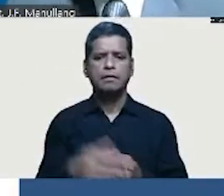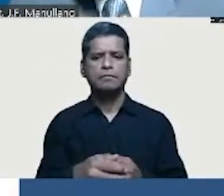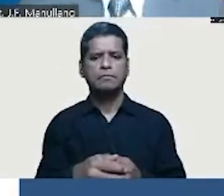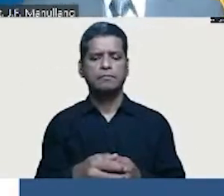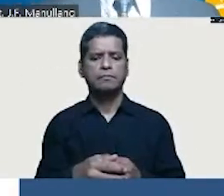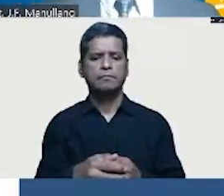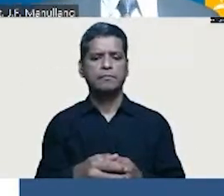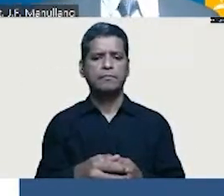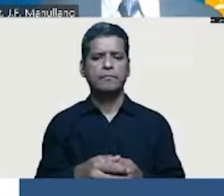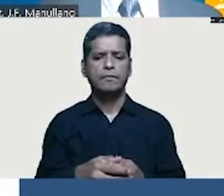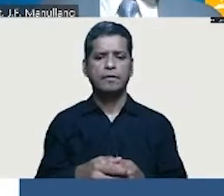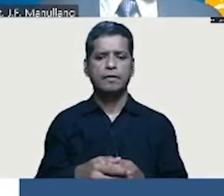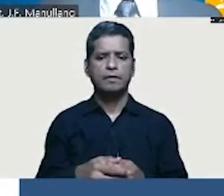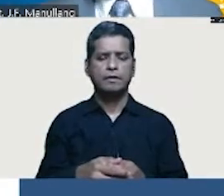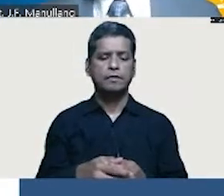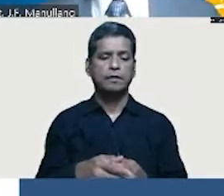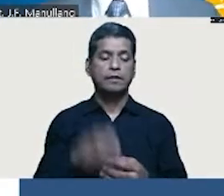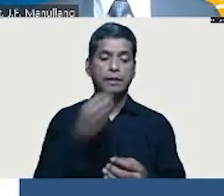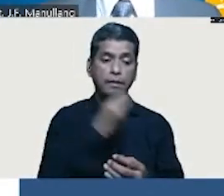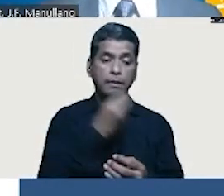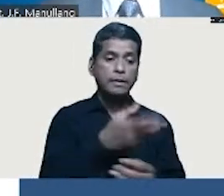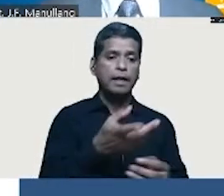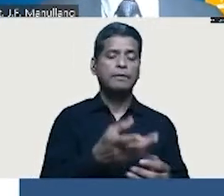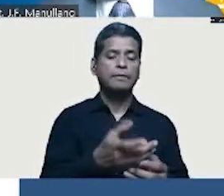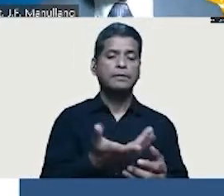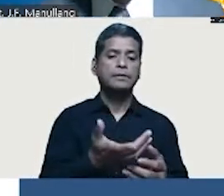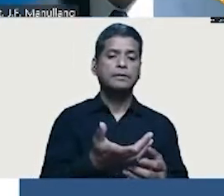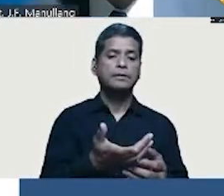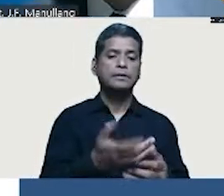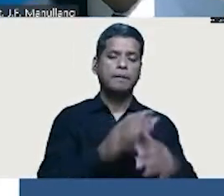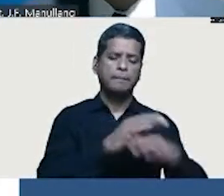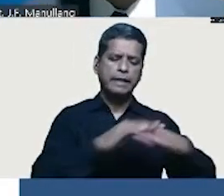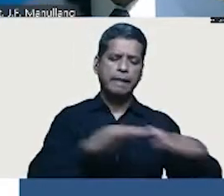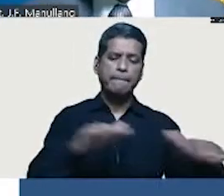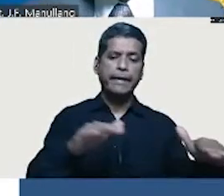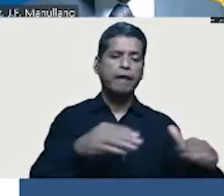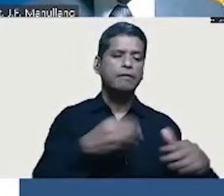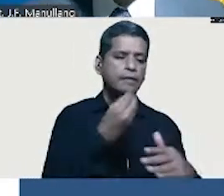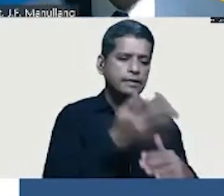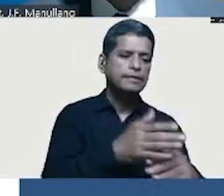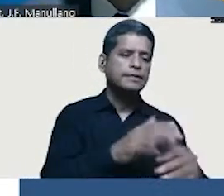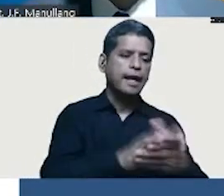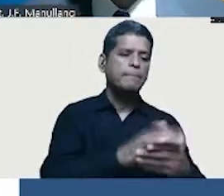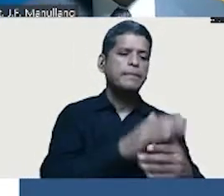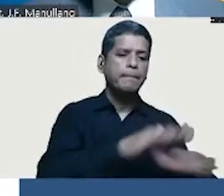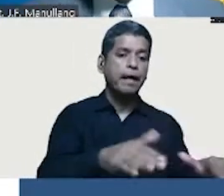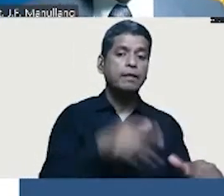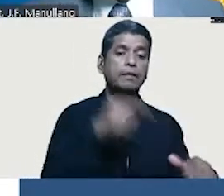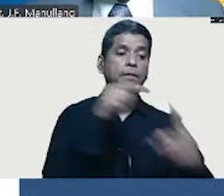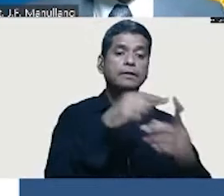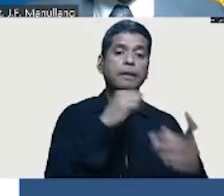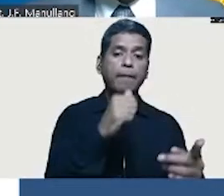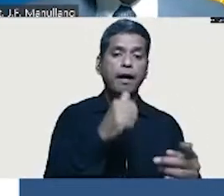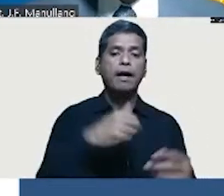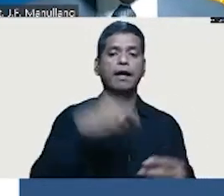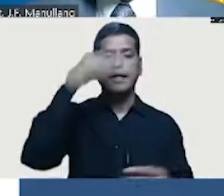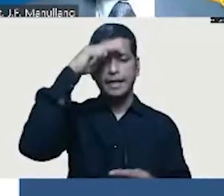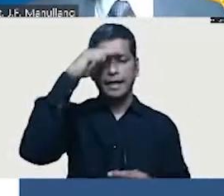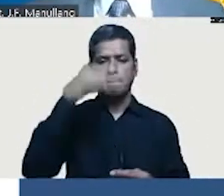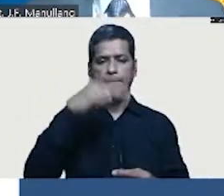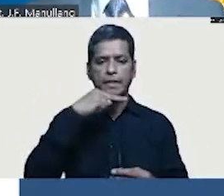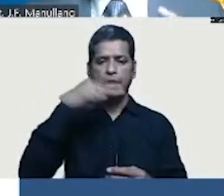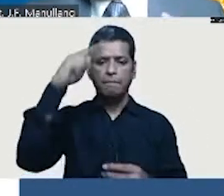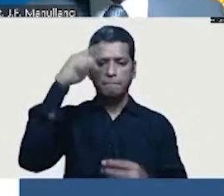itu para nabi nabinya juga nanti di Perjanjian Baru adalah banyak rasulnya ada misionaris dan lain sebagainya